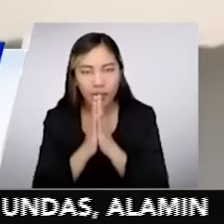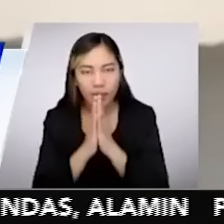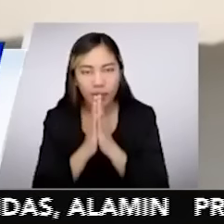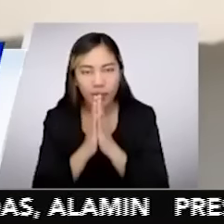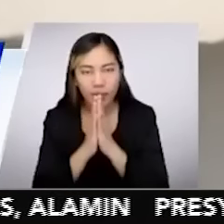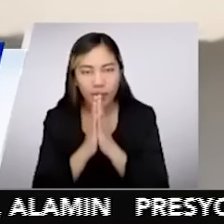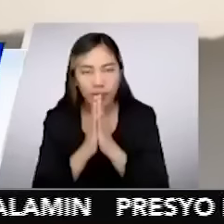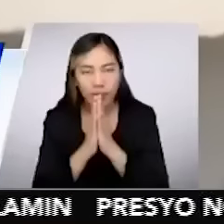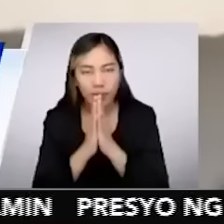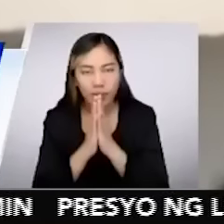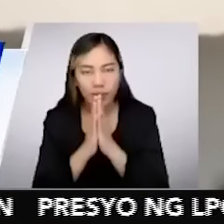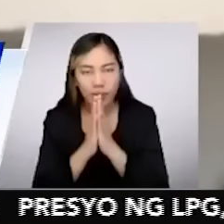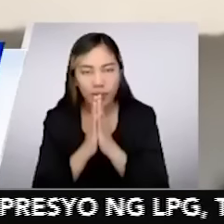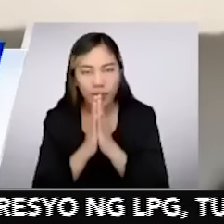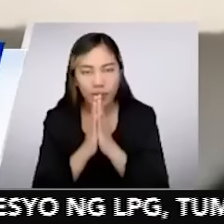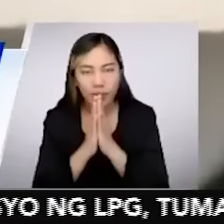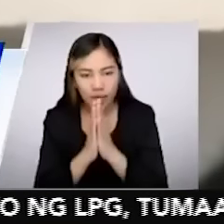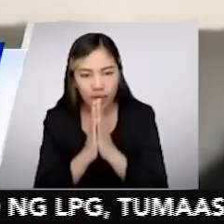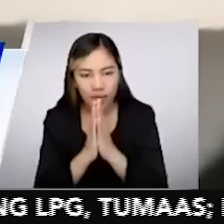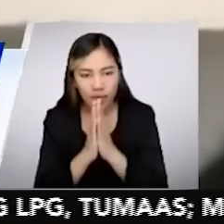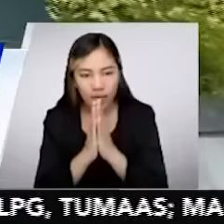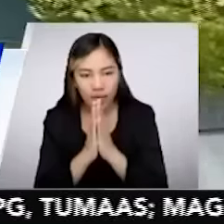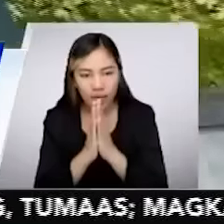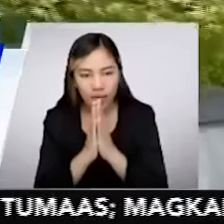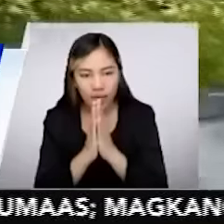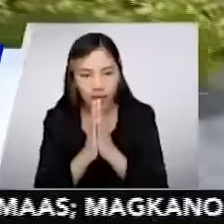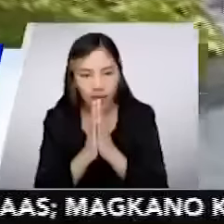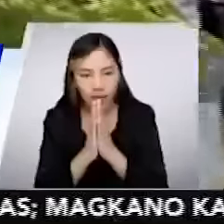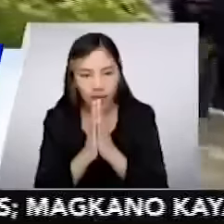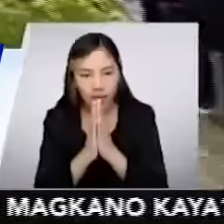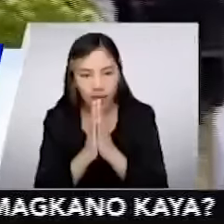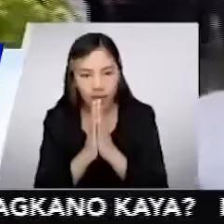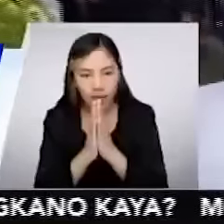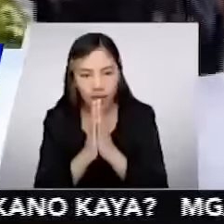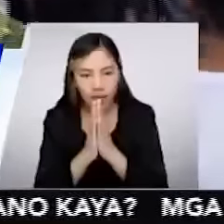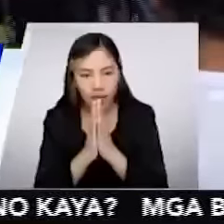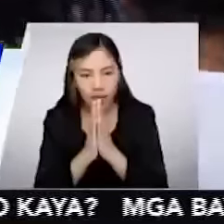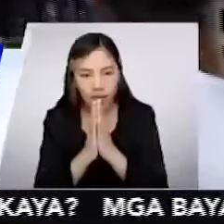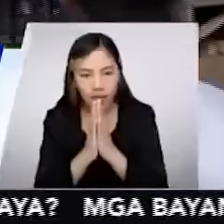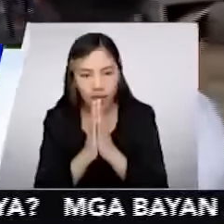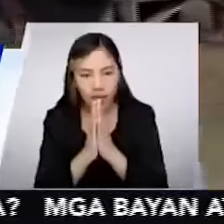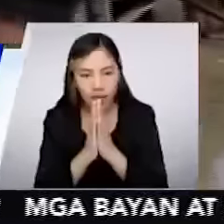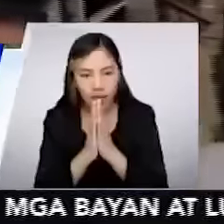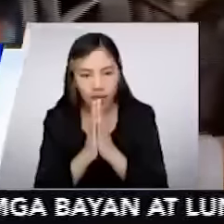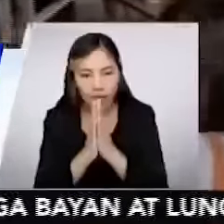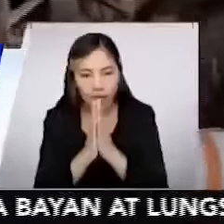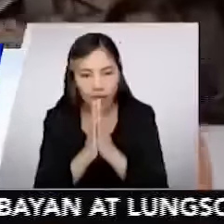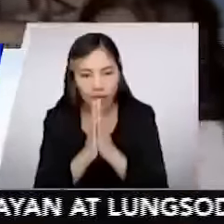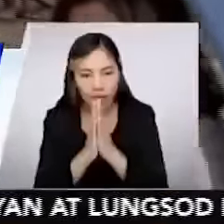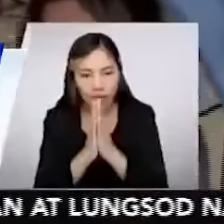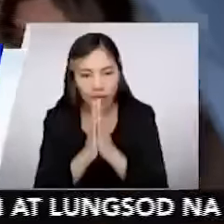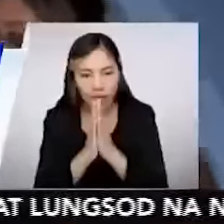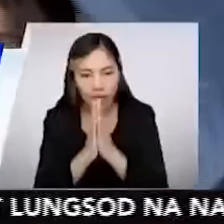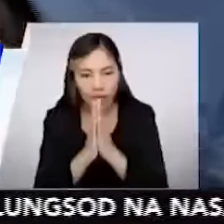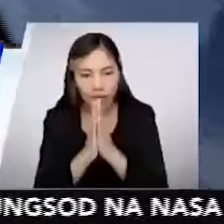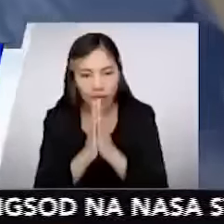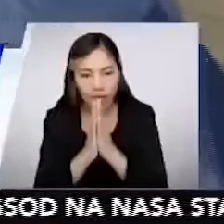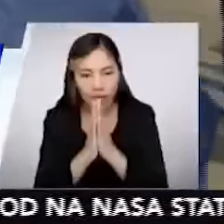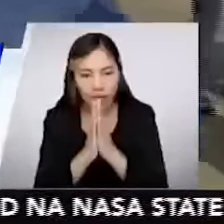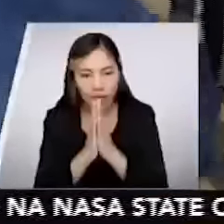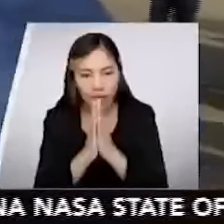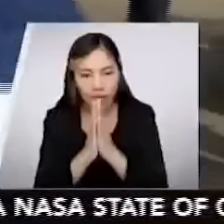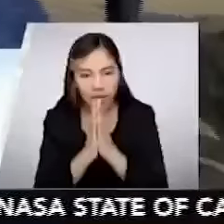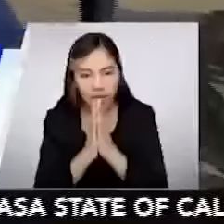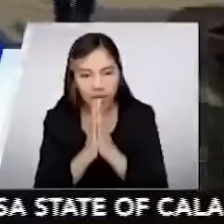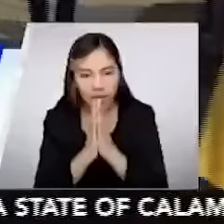ang buhay at siyempre meron din tayong mga pinagdaraan ng pagsubok gaya nga ng mga nagdaang bagyo. At samantala,